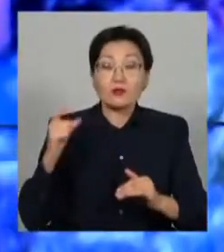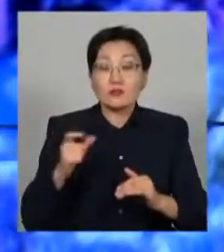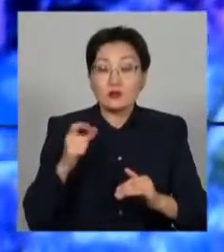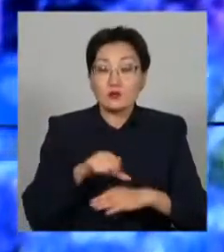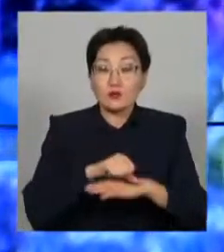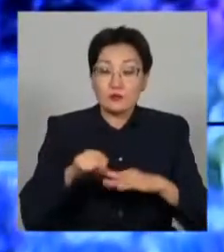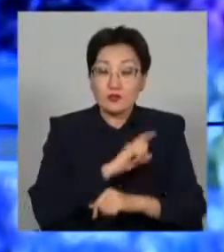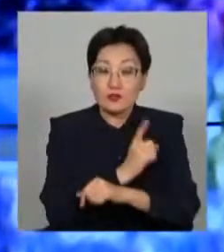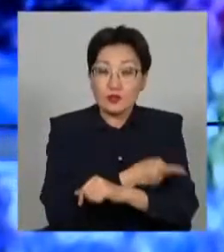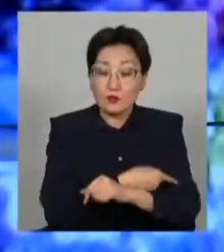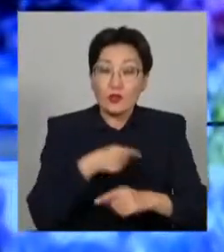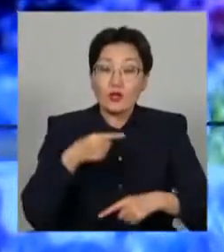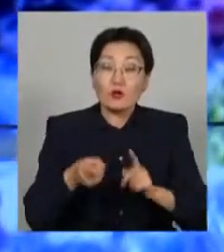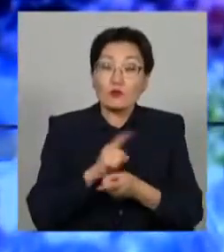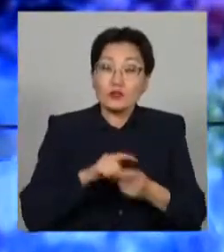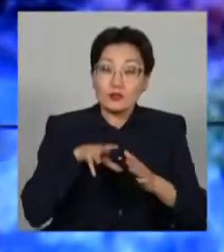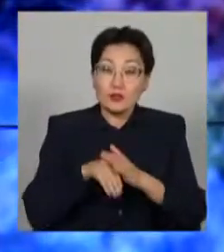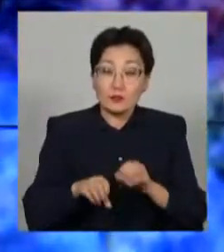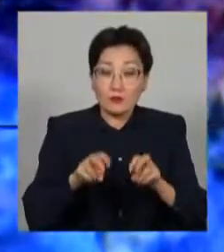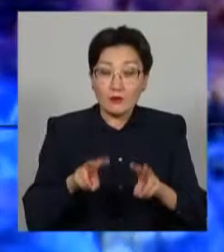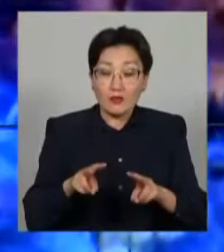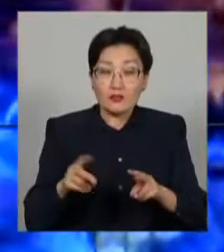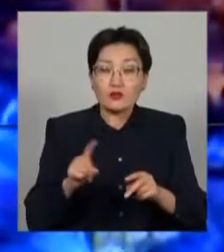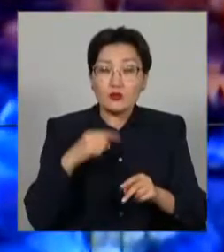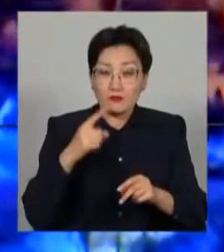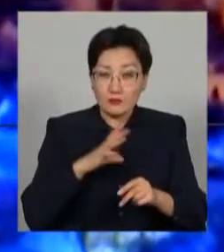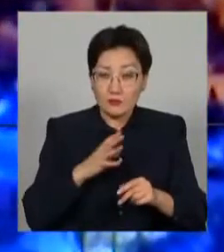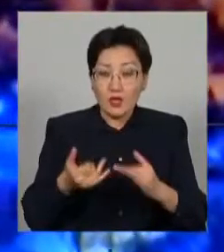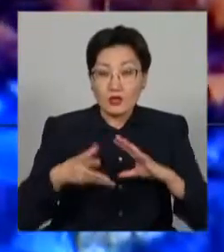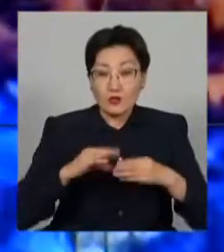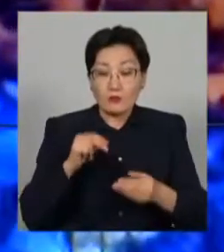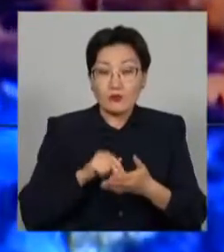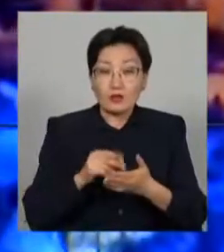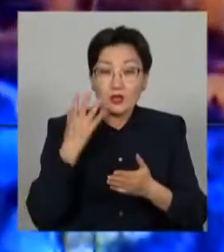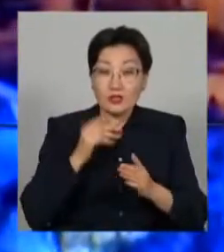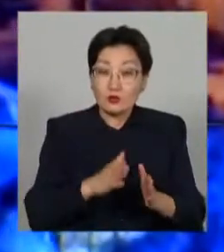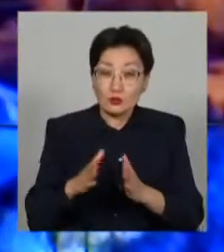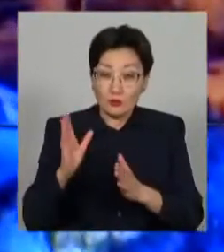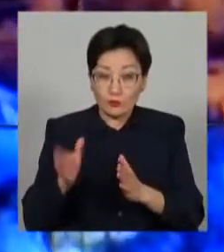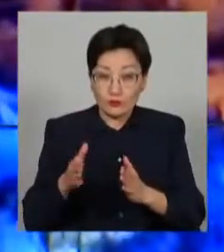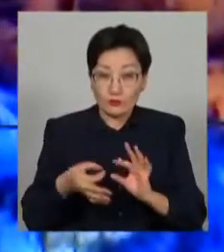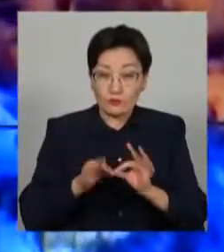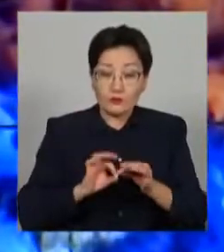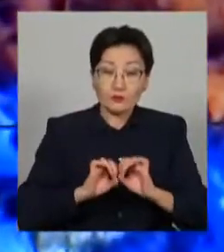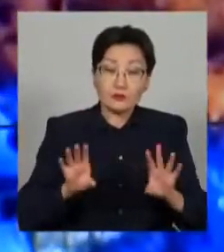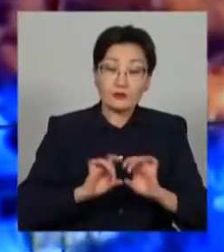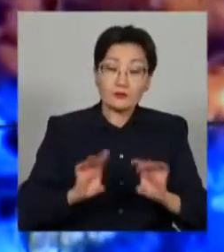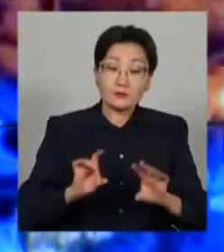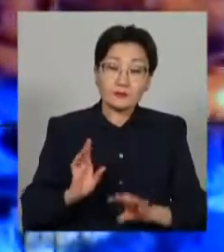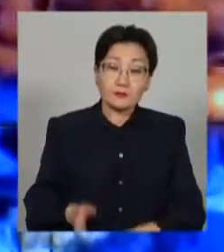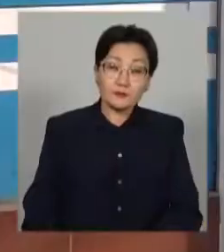сыртқы күштерден өзгеріс сиынып отырғанда мамандар не дейді? Жалпы баға қашан тұрақталады? Мадина оқас біліп